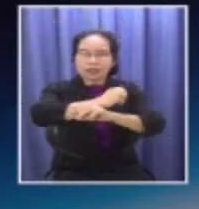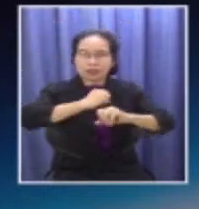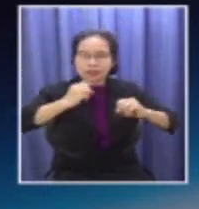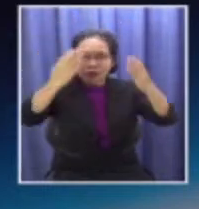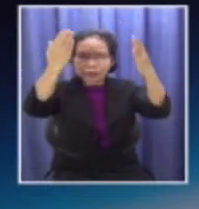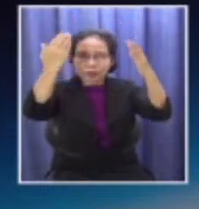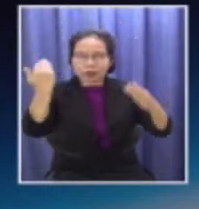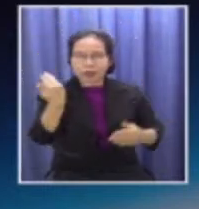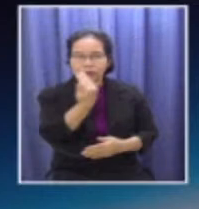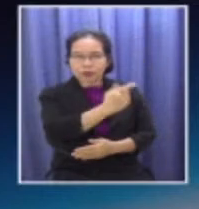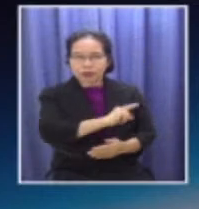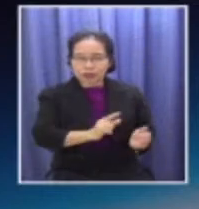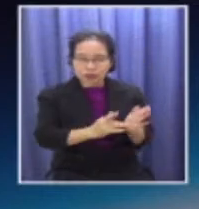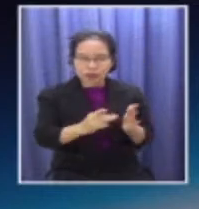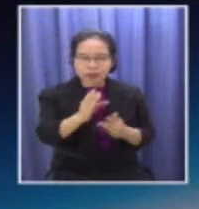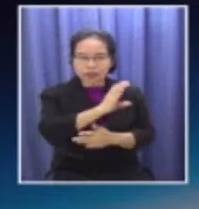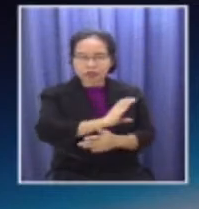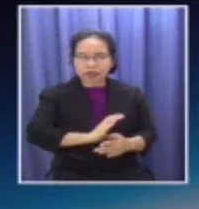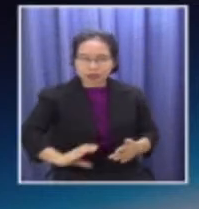Mama